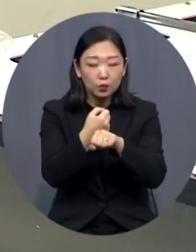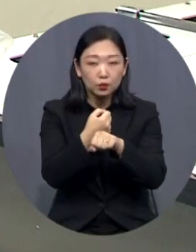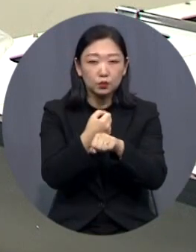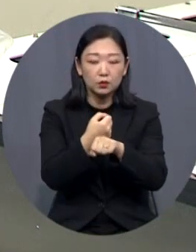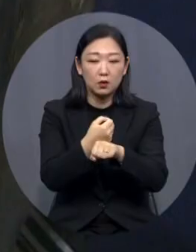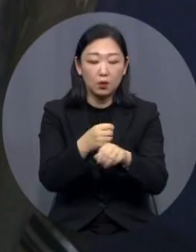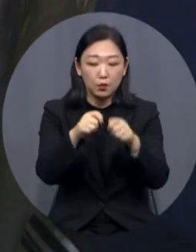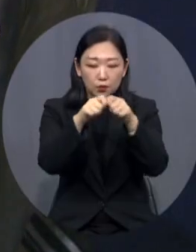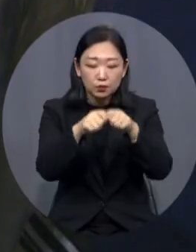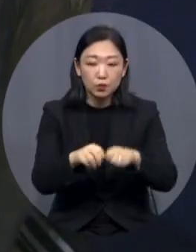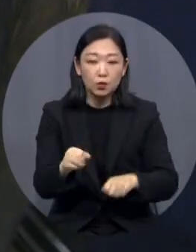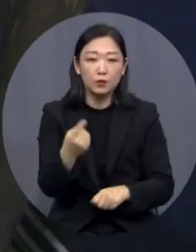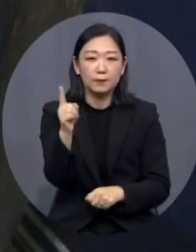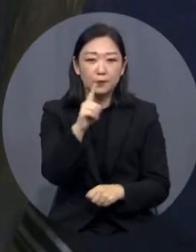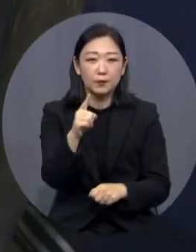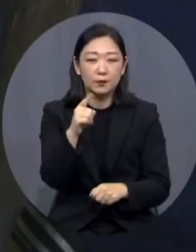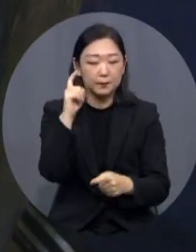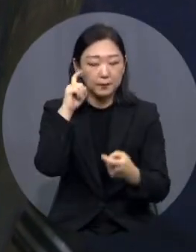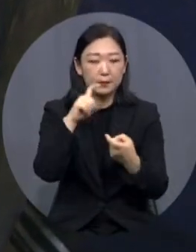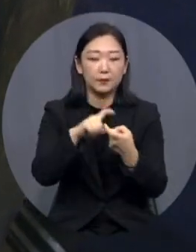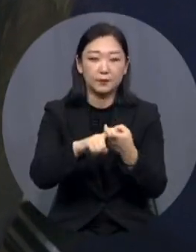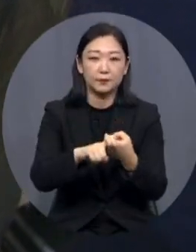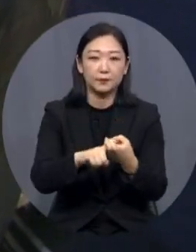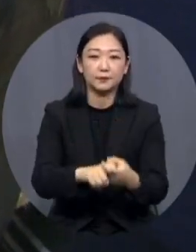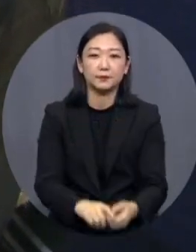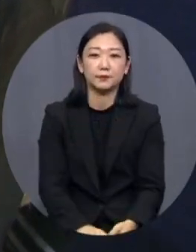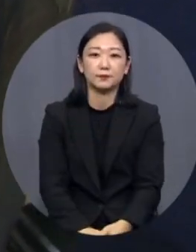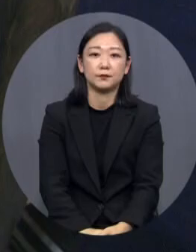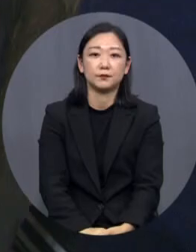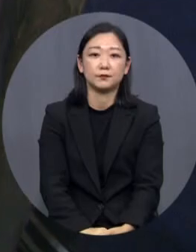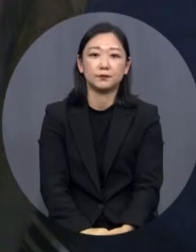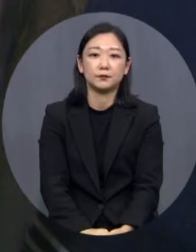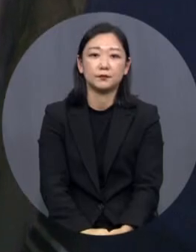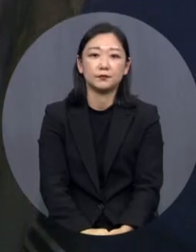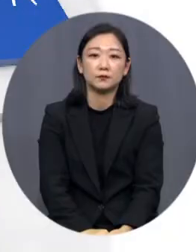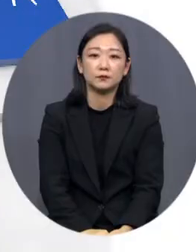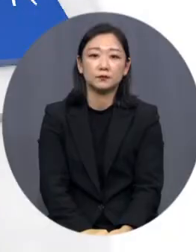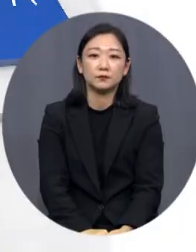원인이 밝혀질지 주목됩니다 MBC 뉴스 이따끔